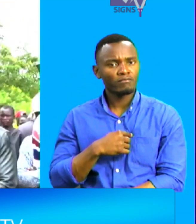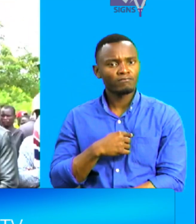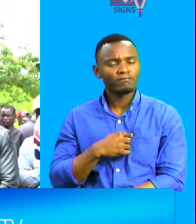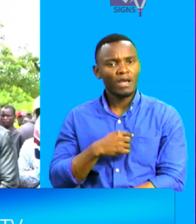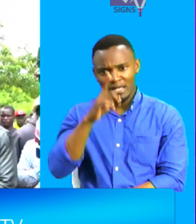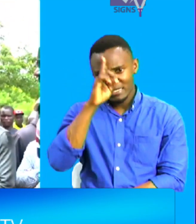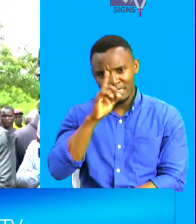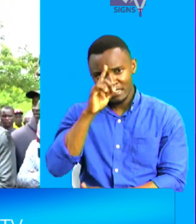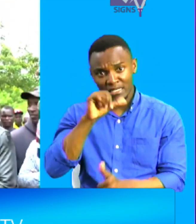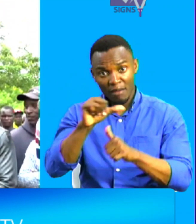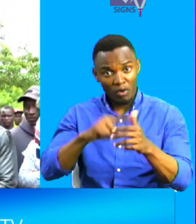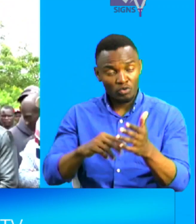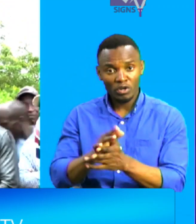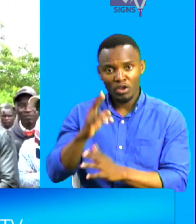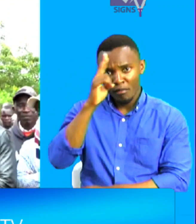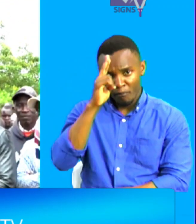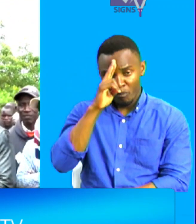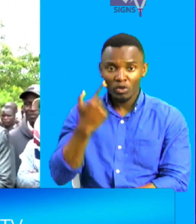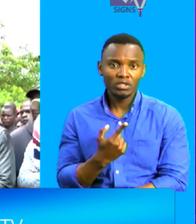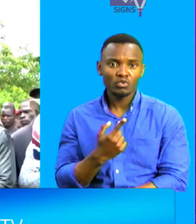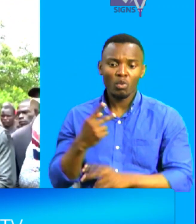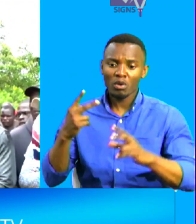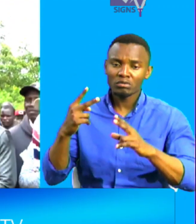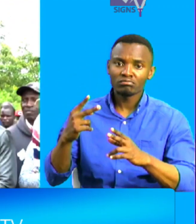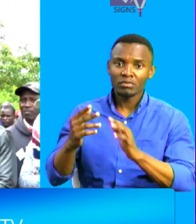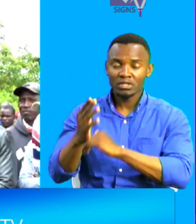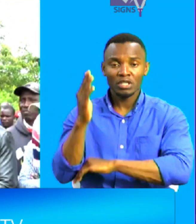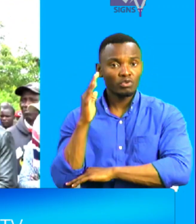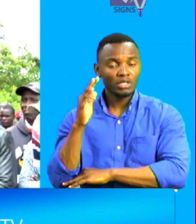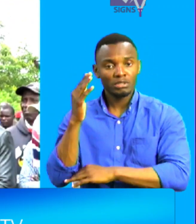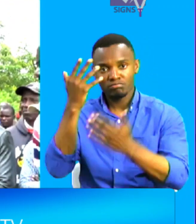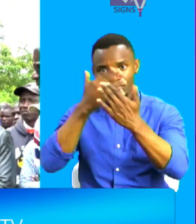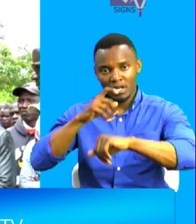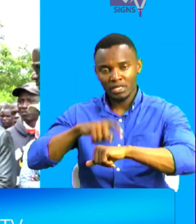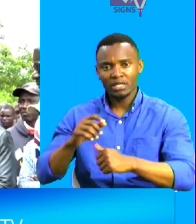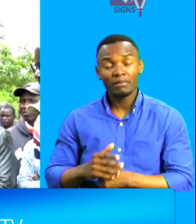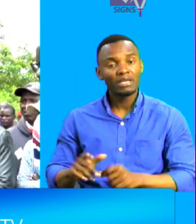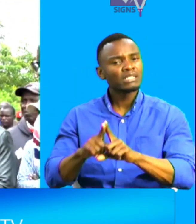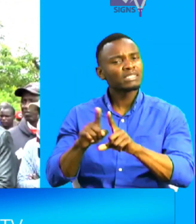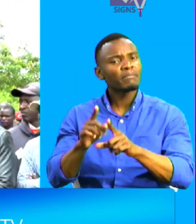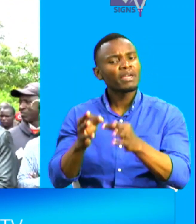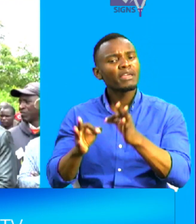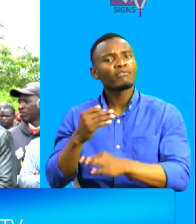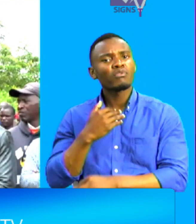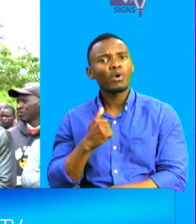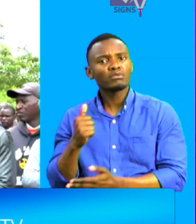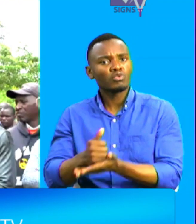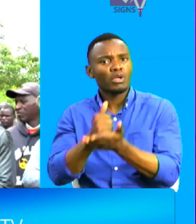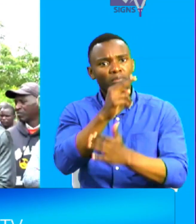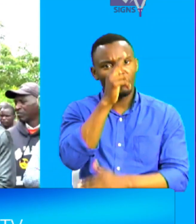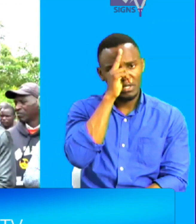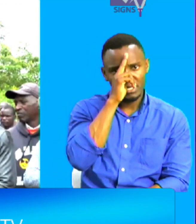very seriously. Vijana wale wanataka kusaidiana na officers wetu. Assistant chief yuko hapa, chief yuko